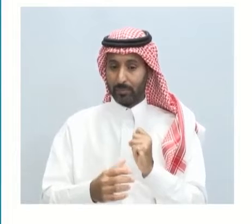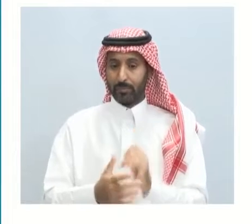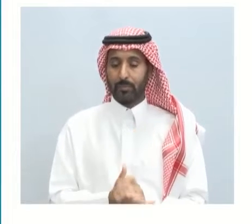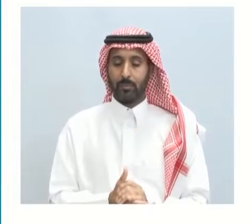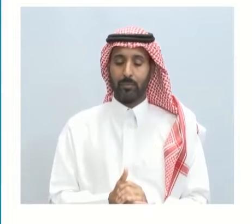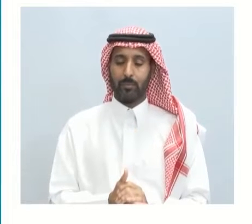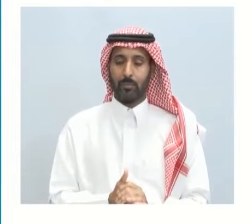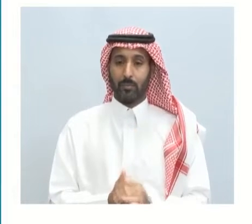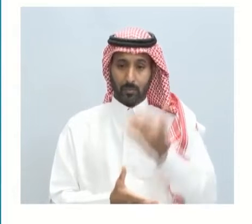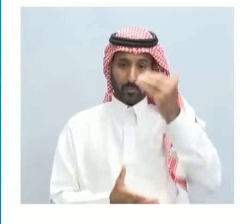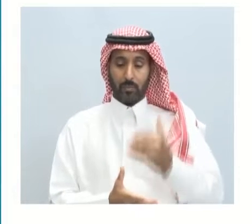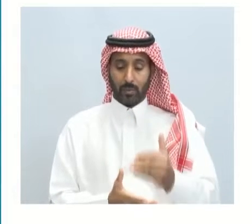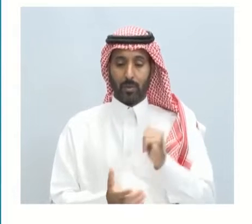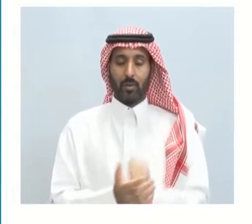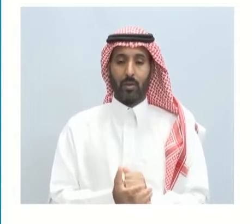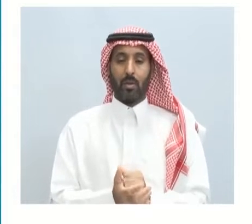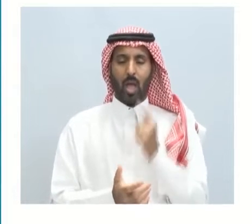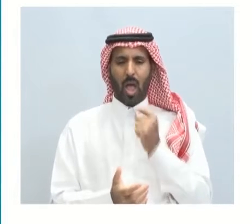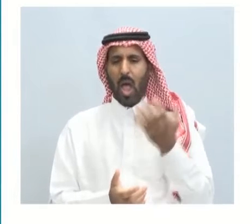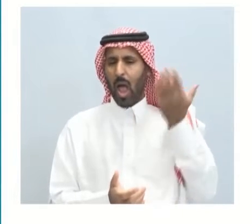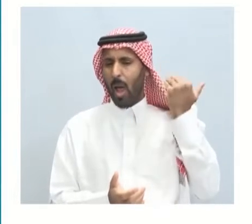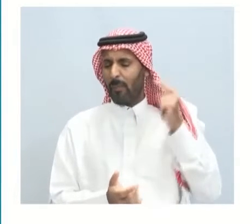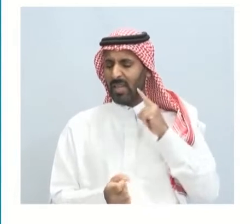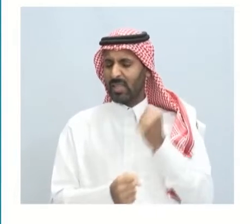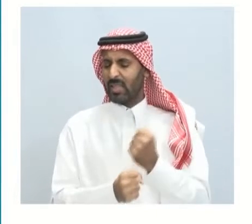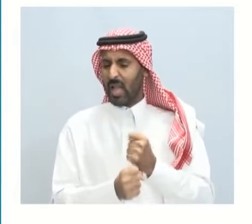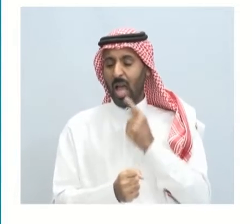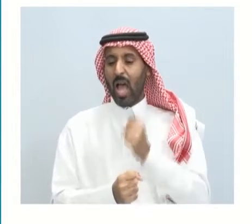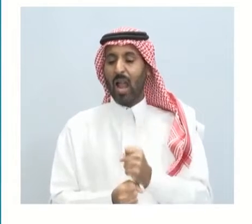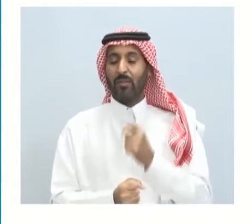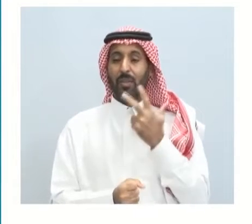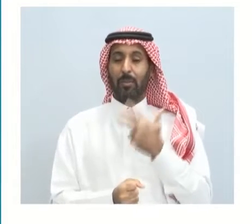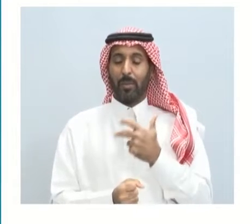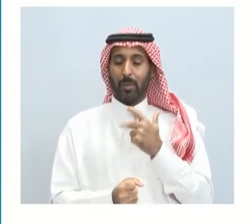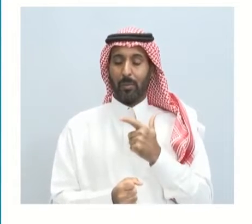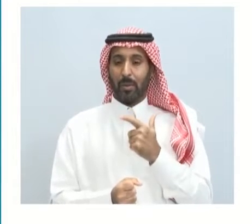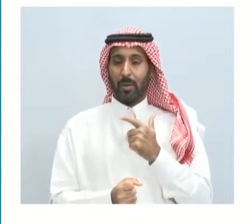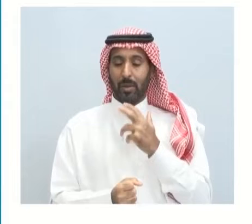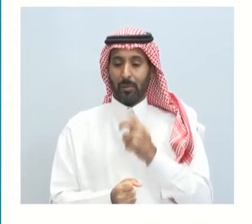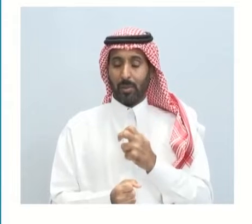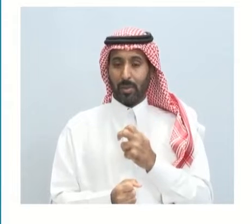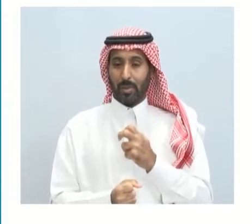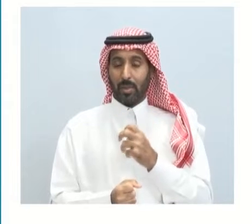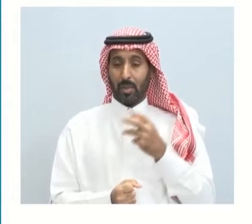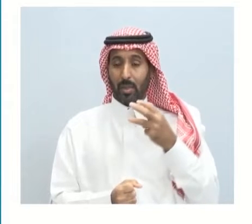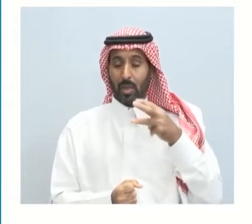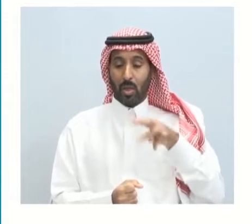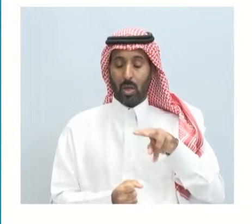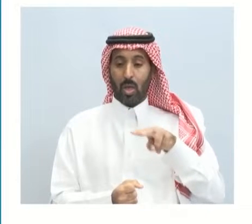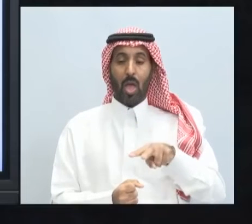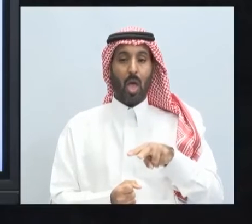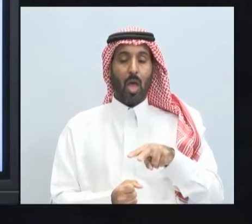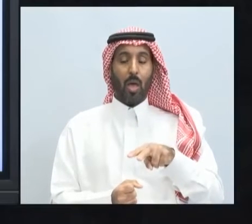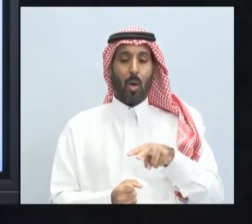الوباء ولقد حدث ذلك في عام 1871 ميلادي ذكروا